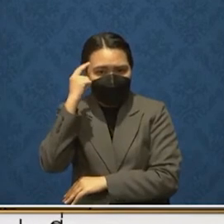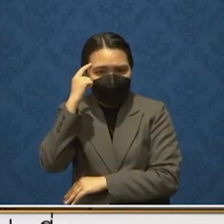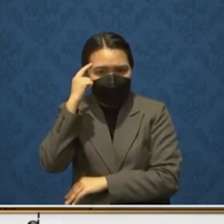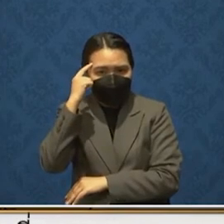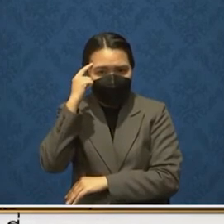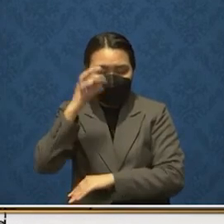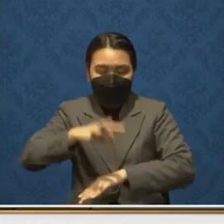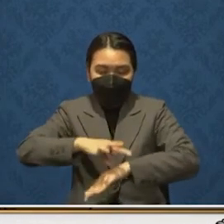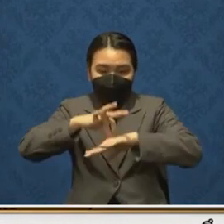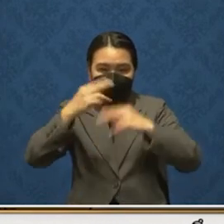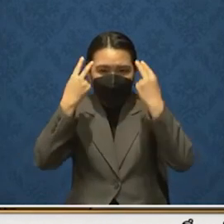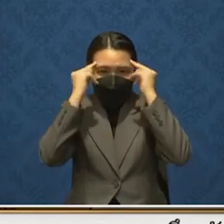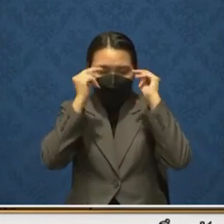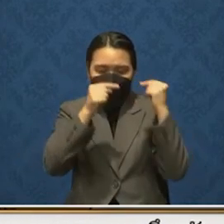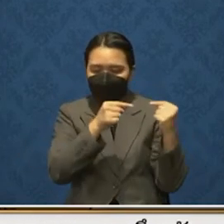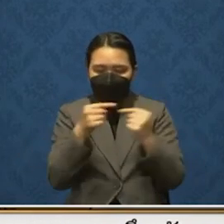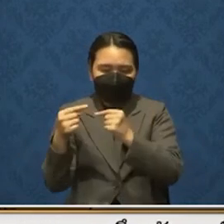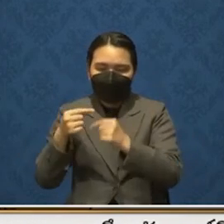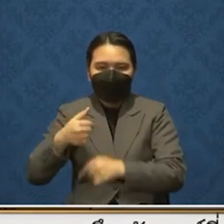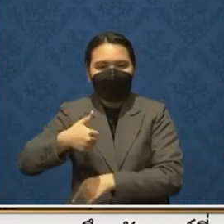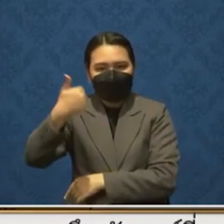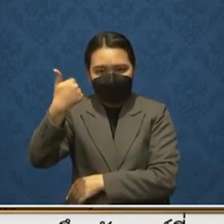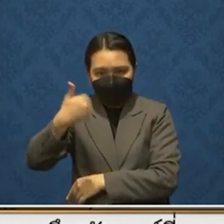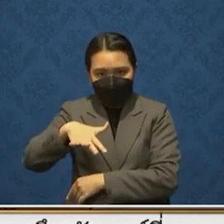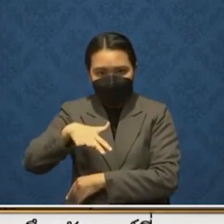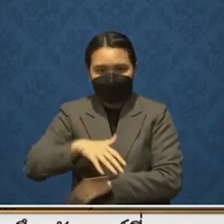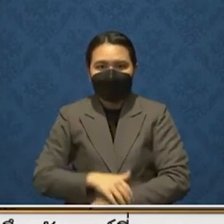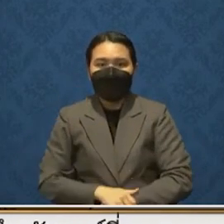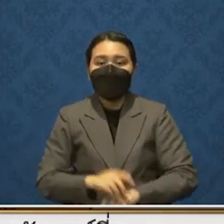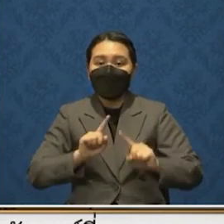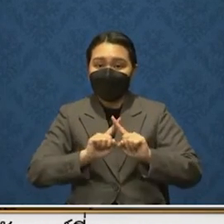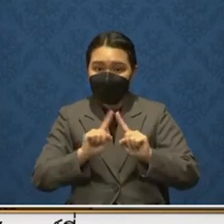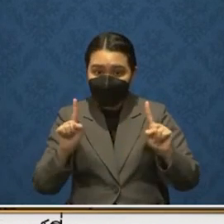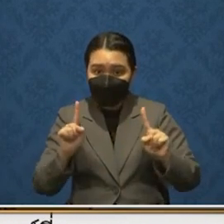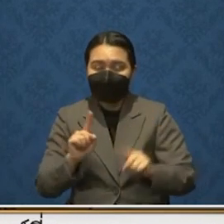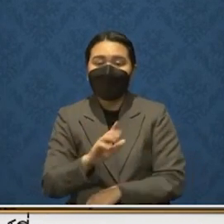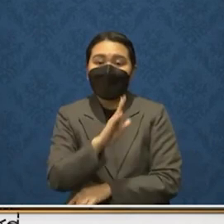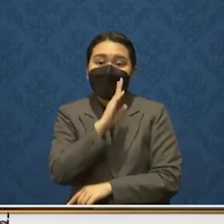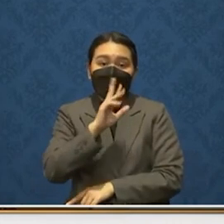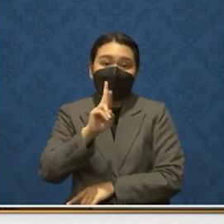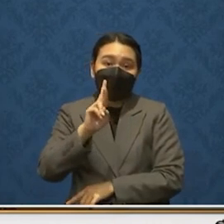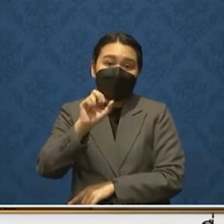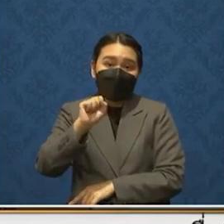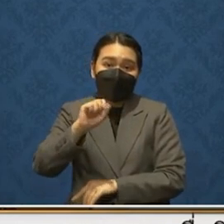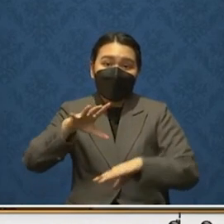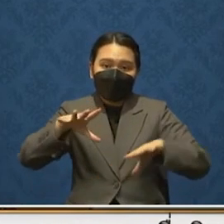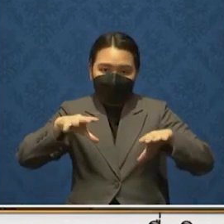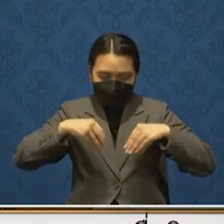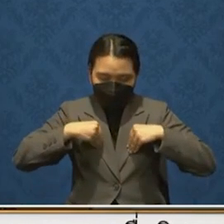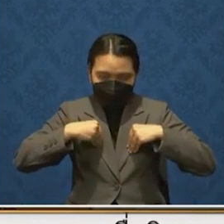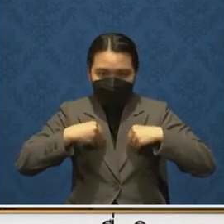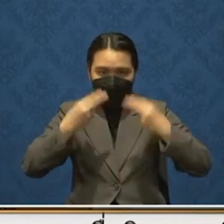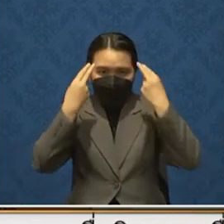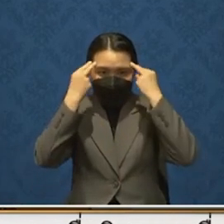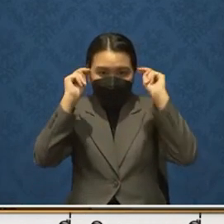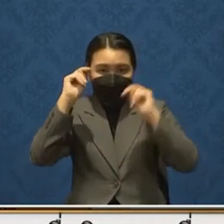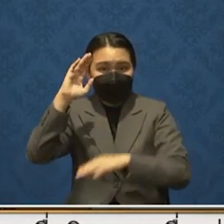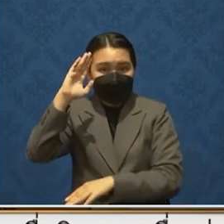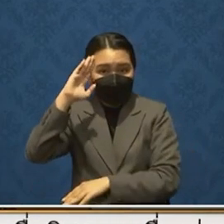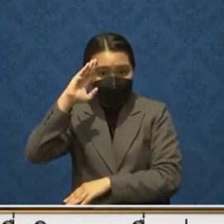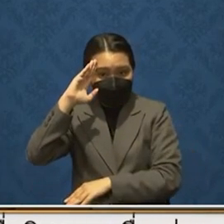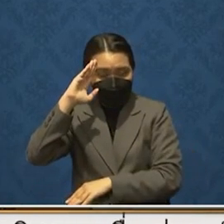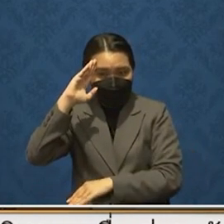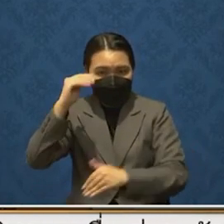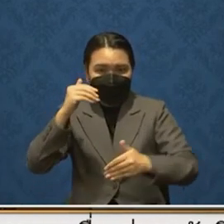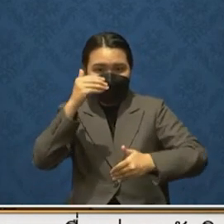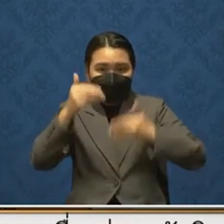ESผมก็ต้องถให้บนเองประยุททธทำกิจกรรมร่วมกับศาพาอ